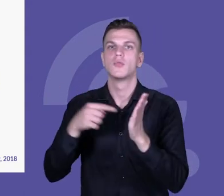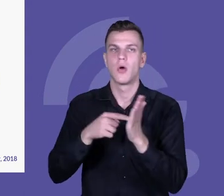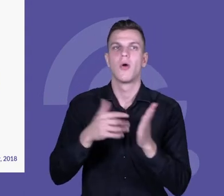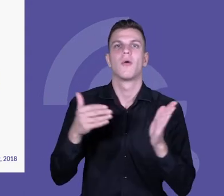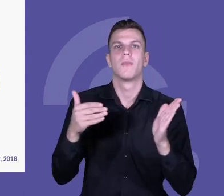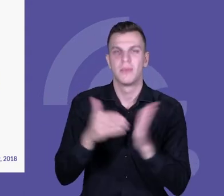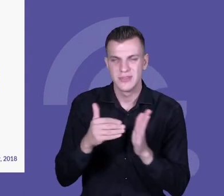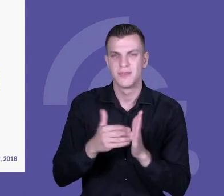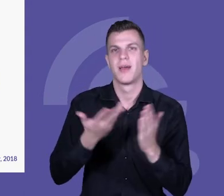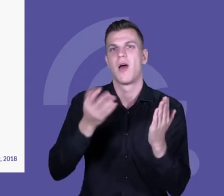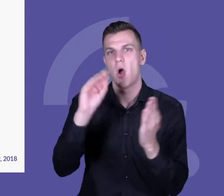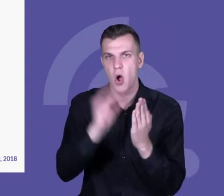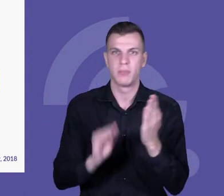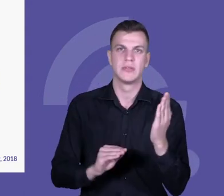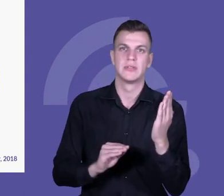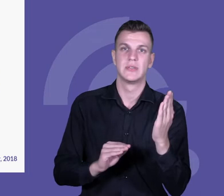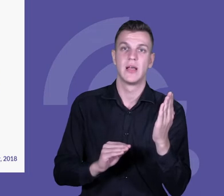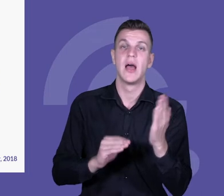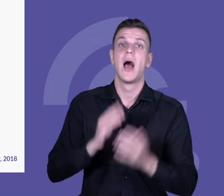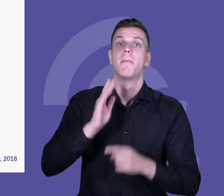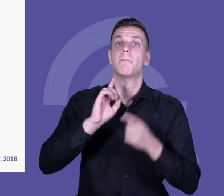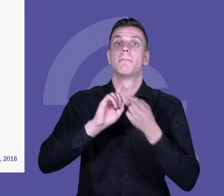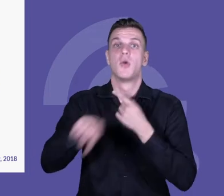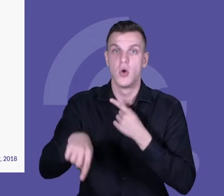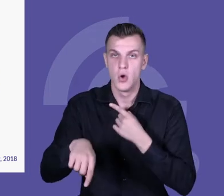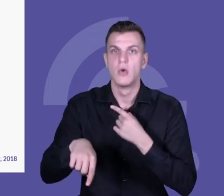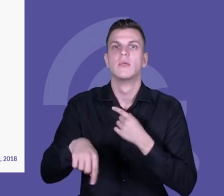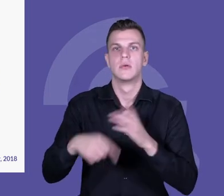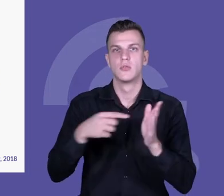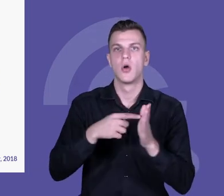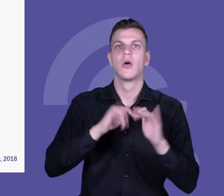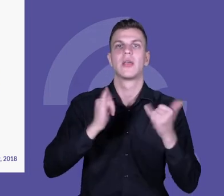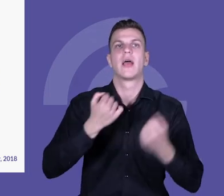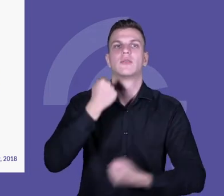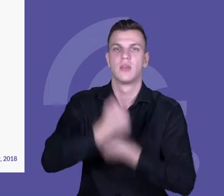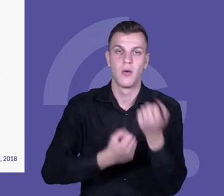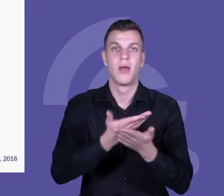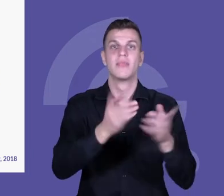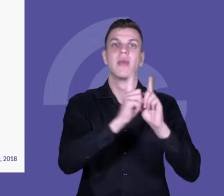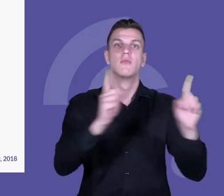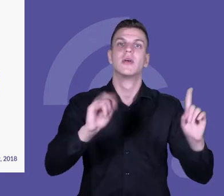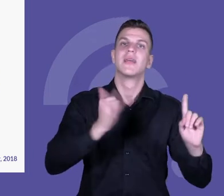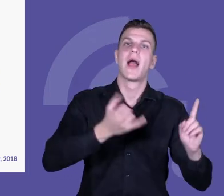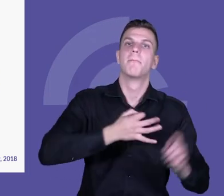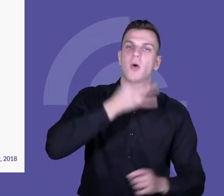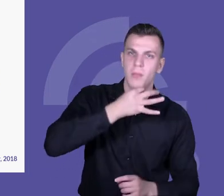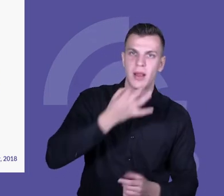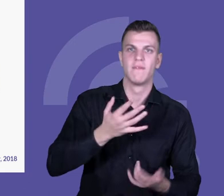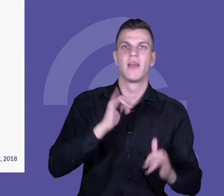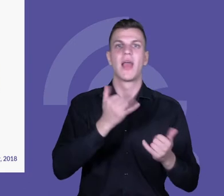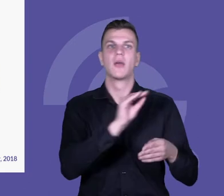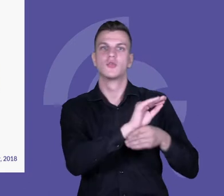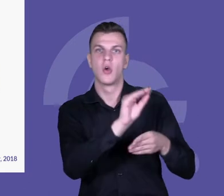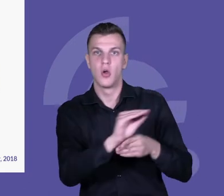konferencji, a potem uwzględnić te rozwiązania w praktyce funkcjonowania, doskonalenia nauczycieli, kształcenia nauczycieli, bo to są